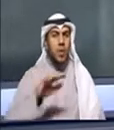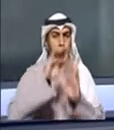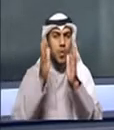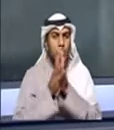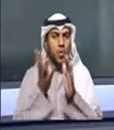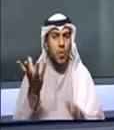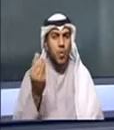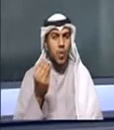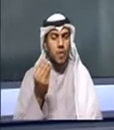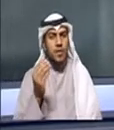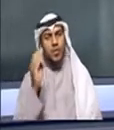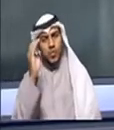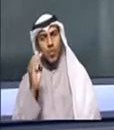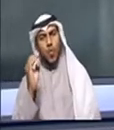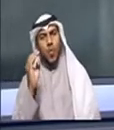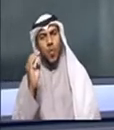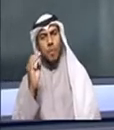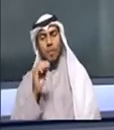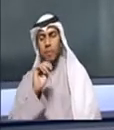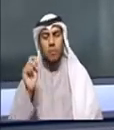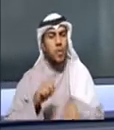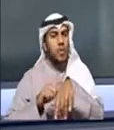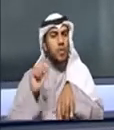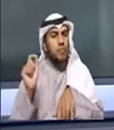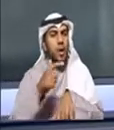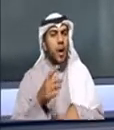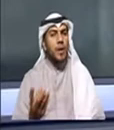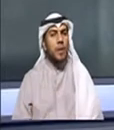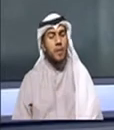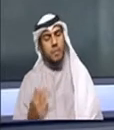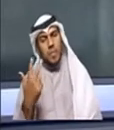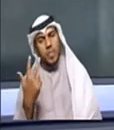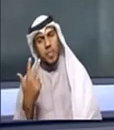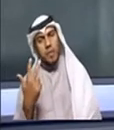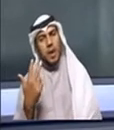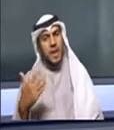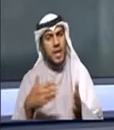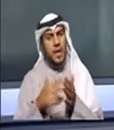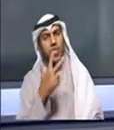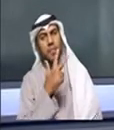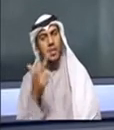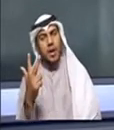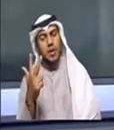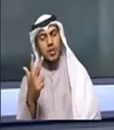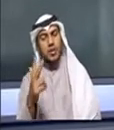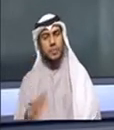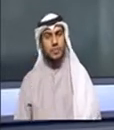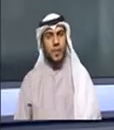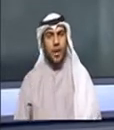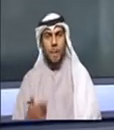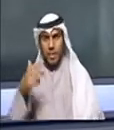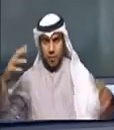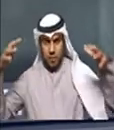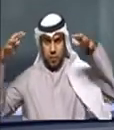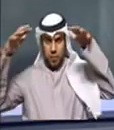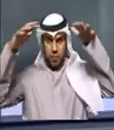متقلبه الاتجاه تتراوح سرعتها بوجه عام مع بين الثمانيه الى ثمنطاش كيلومتر في الساعه عبوره الصحه راح يستمر وايانا خمسطاش الى